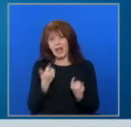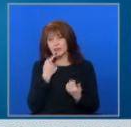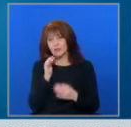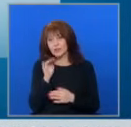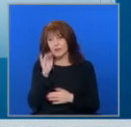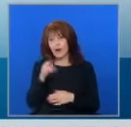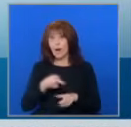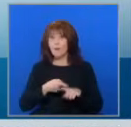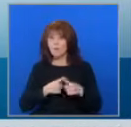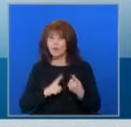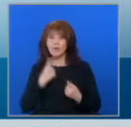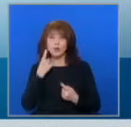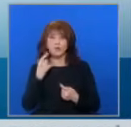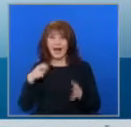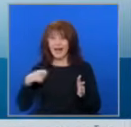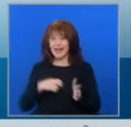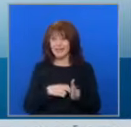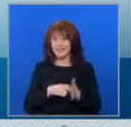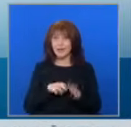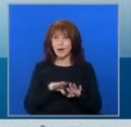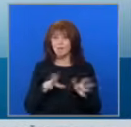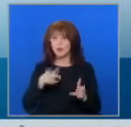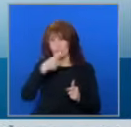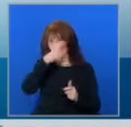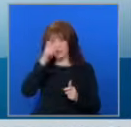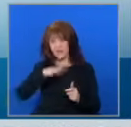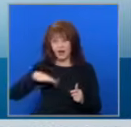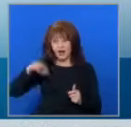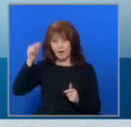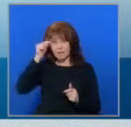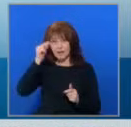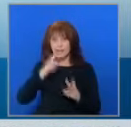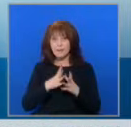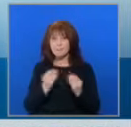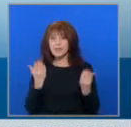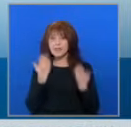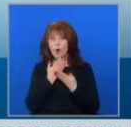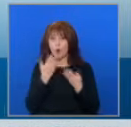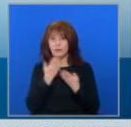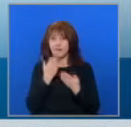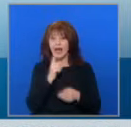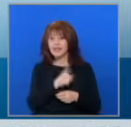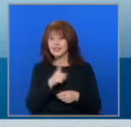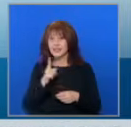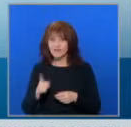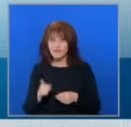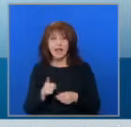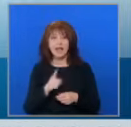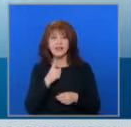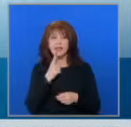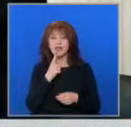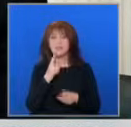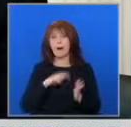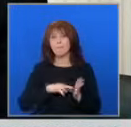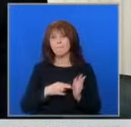Почти половината от младежите, регистрирани в бюрата по труда в цялата страна, са без образование. За всеки безработен се изготвя индивидуален план